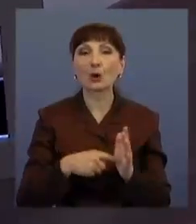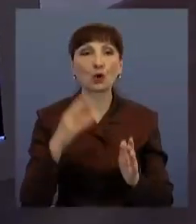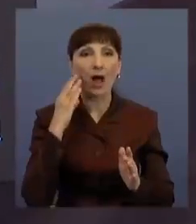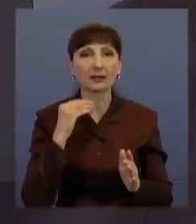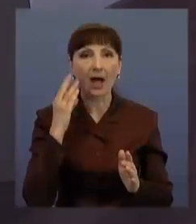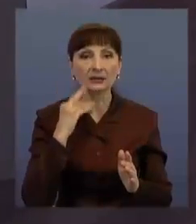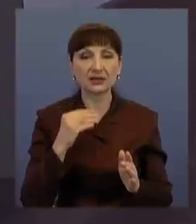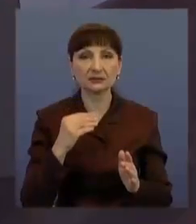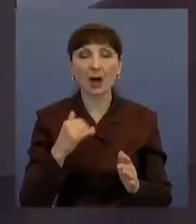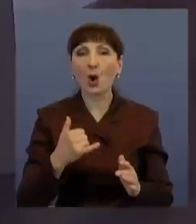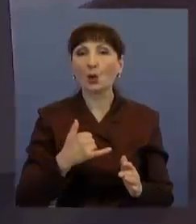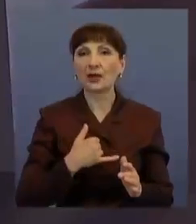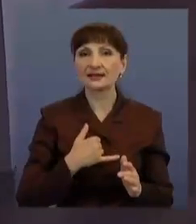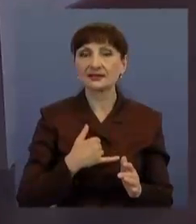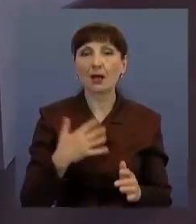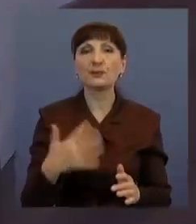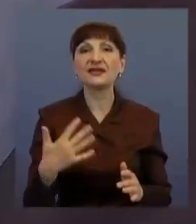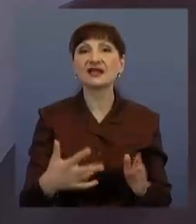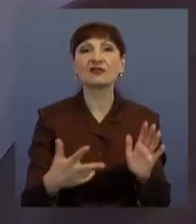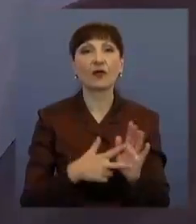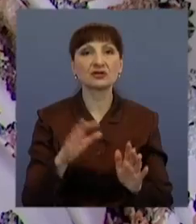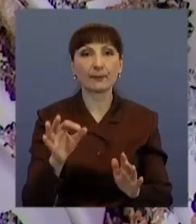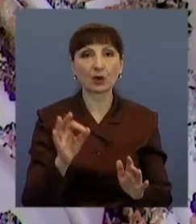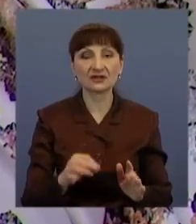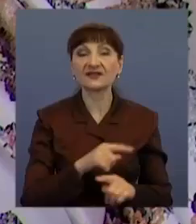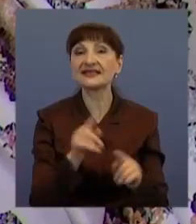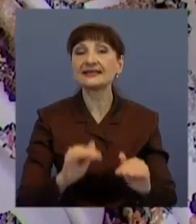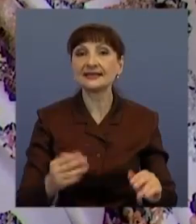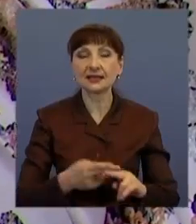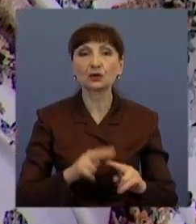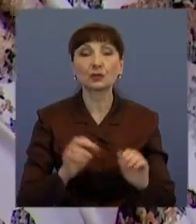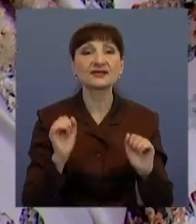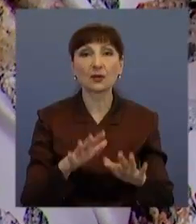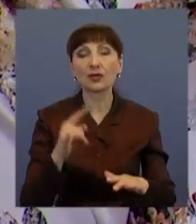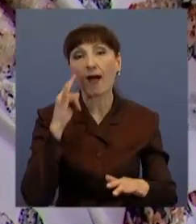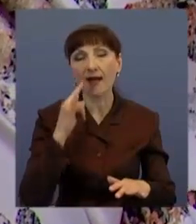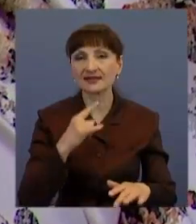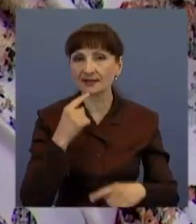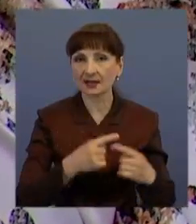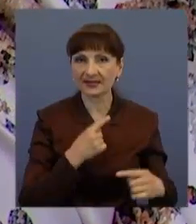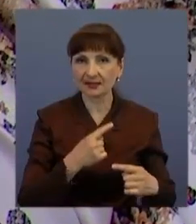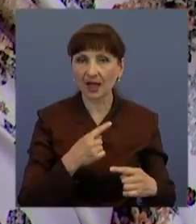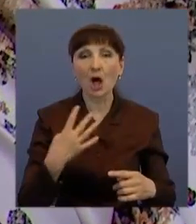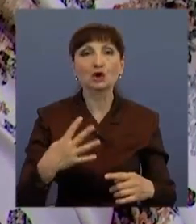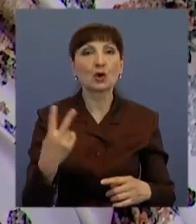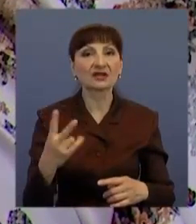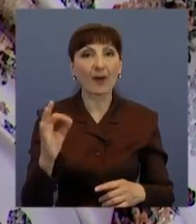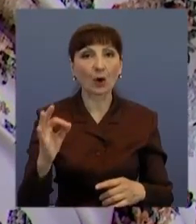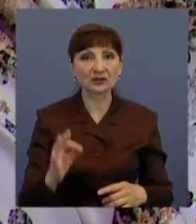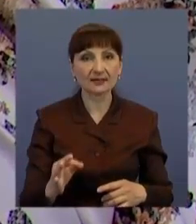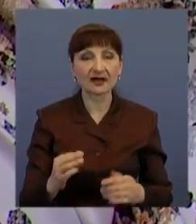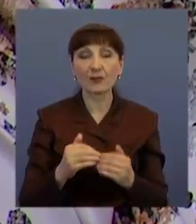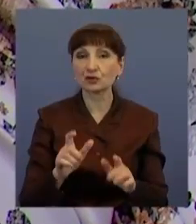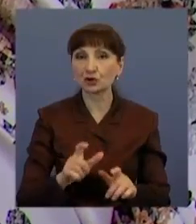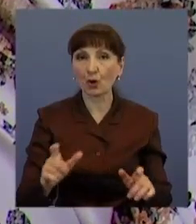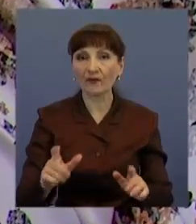Алматы у нас 58% это те дети, которые будут сдавать на казахском языке, а 42%